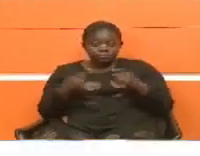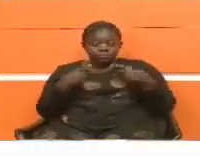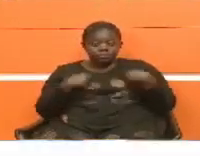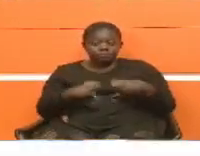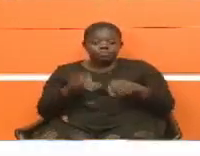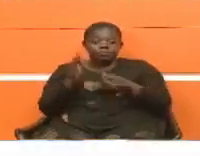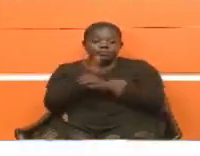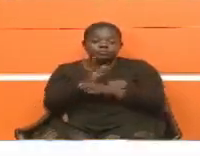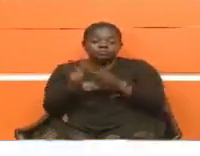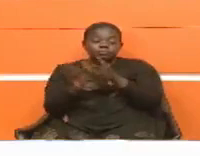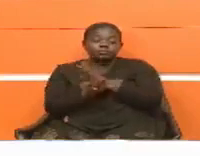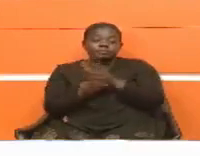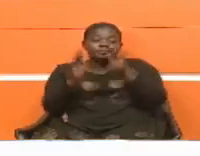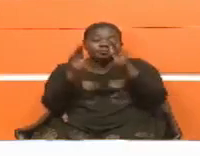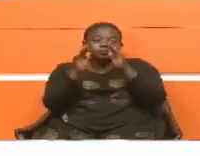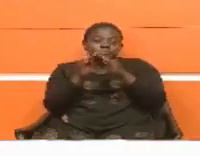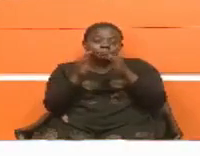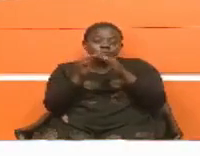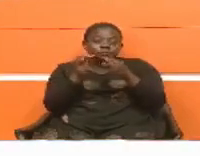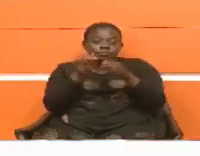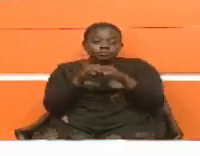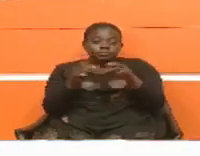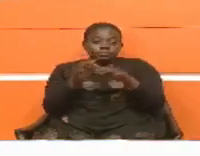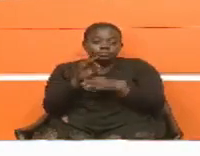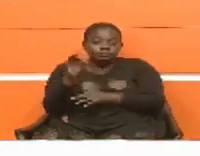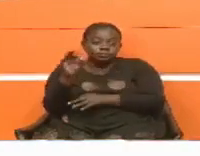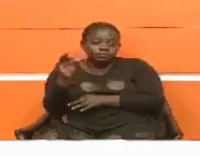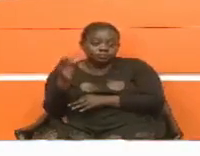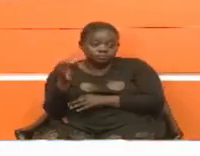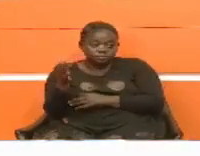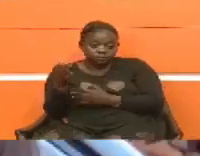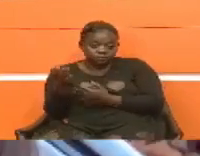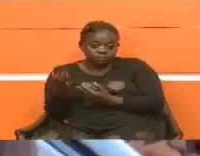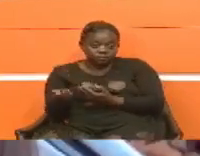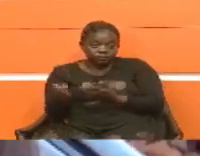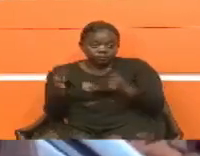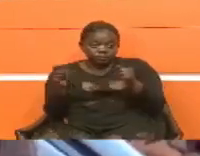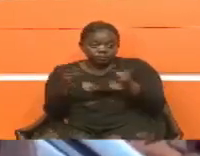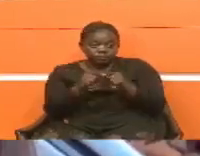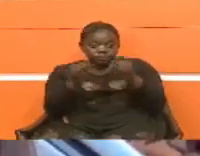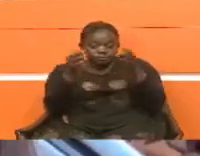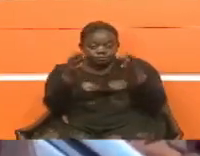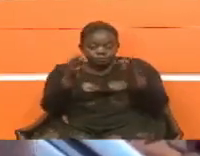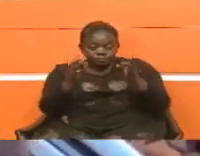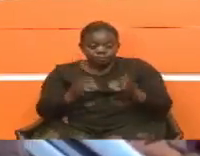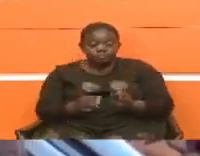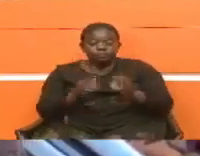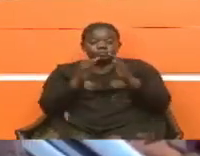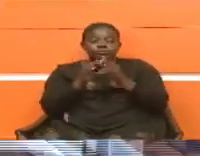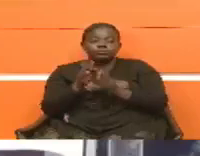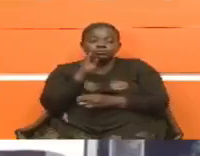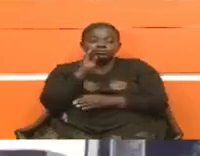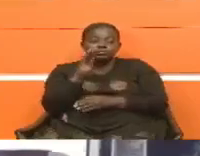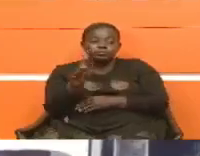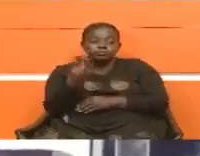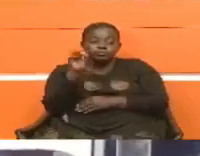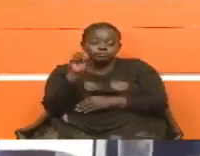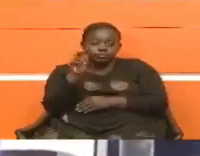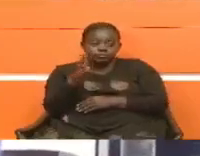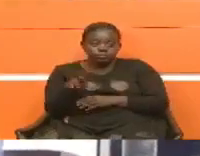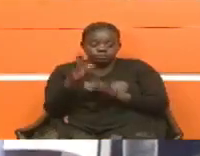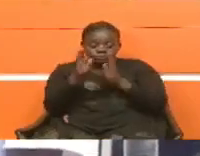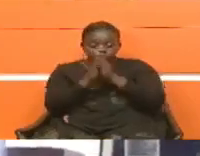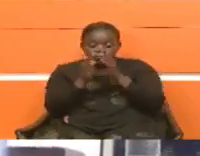okuzimba amaka mu by'omwoyo ng'ate ne mu byenfuna amaka okusobola okubeera obulungi. Kusaba kuno